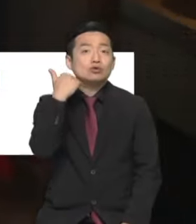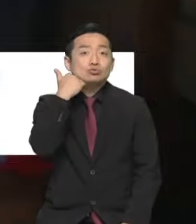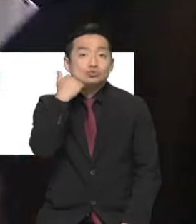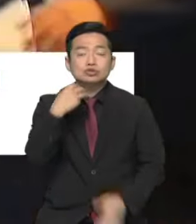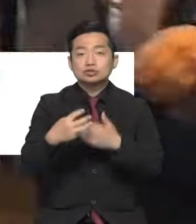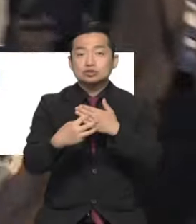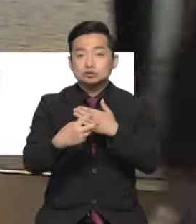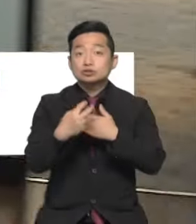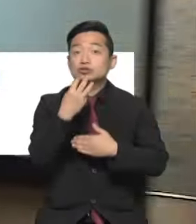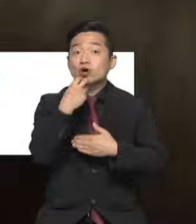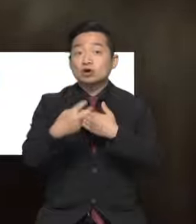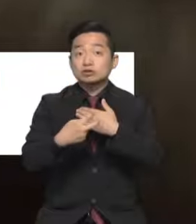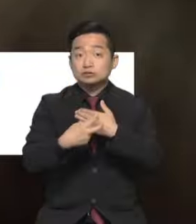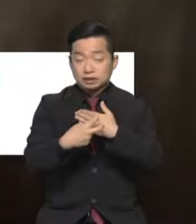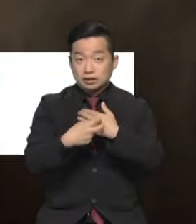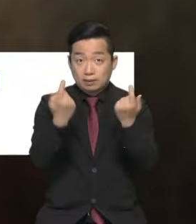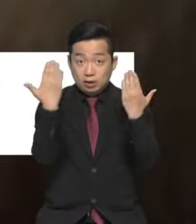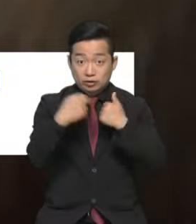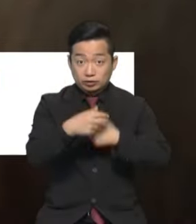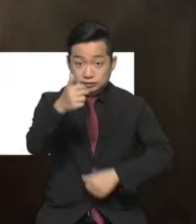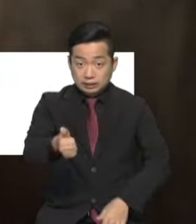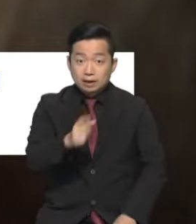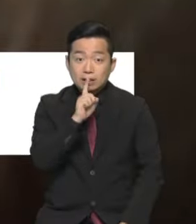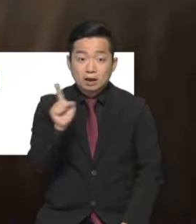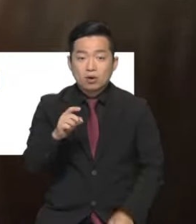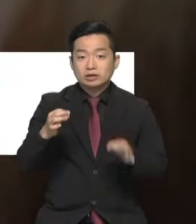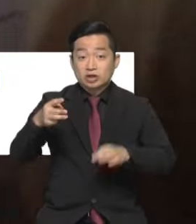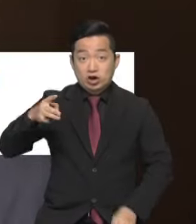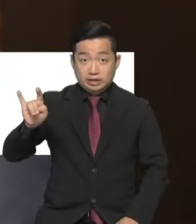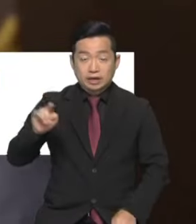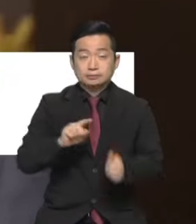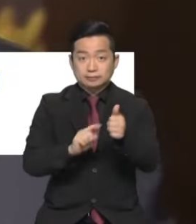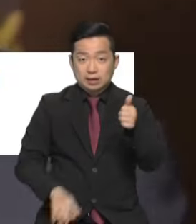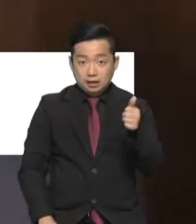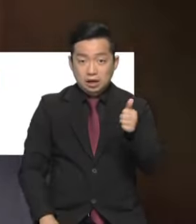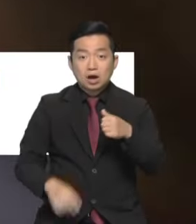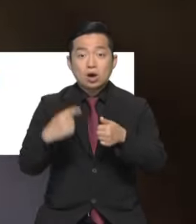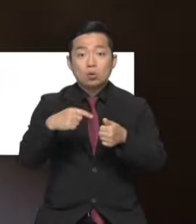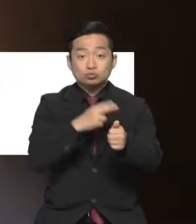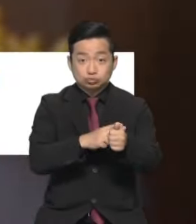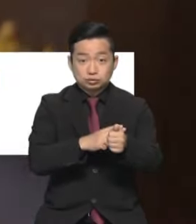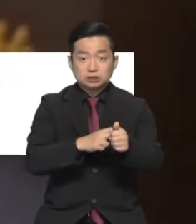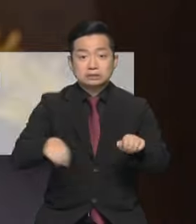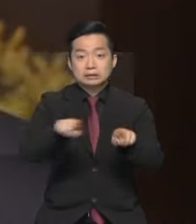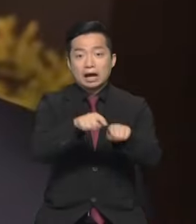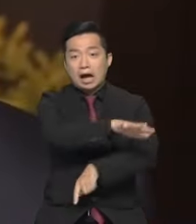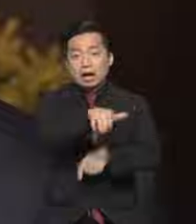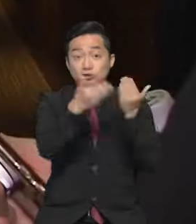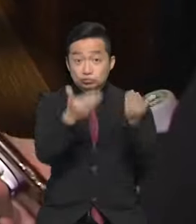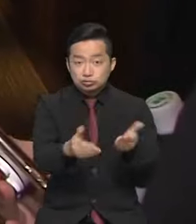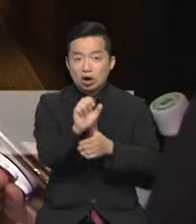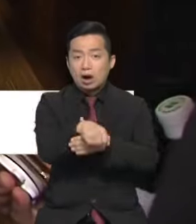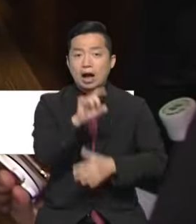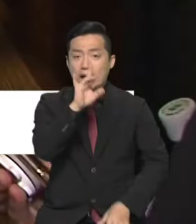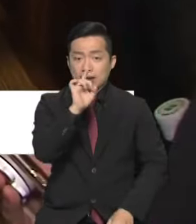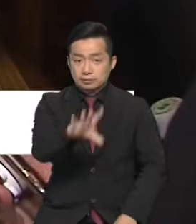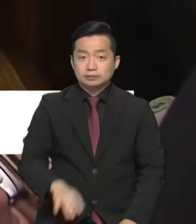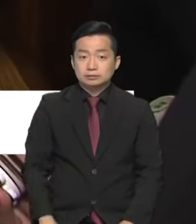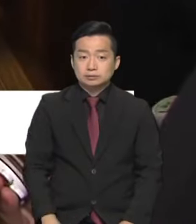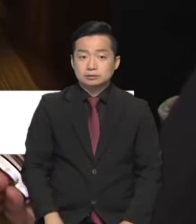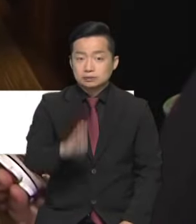서울대 병원장이었습니다. 김영태 병원장은 교수들의 집단 휴진을 허가하지 않겠다고 밝혔습니다.